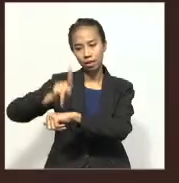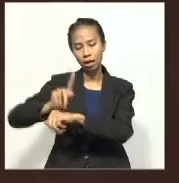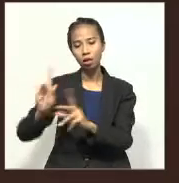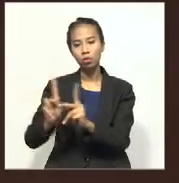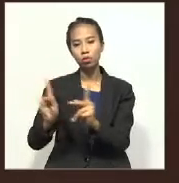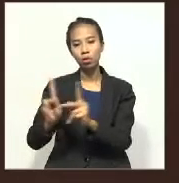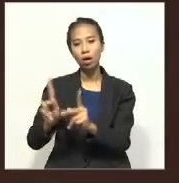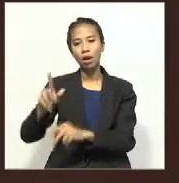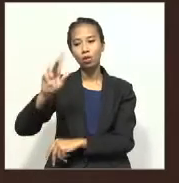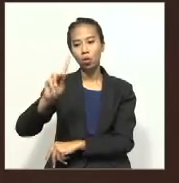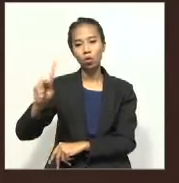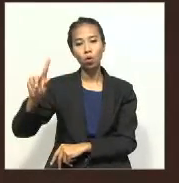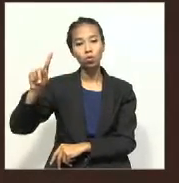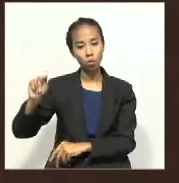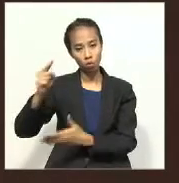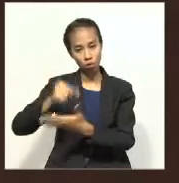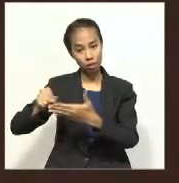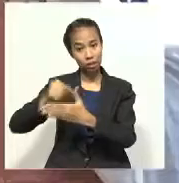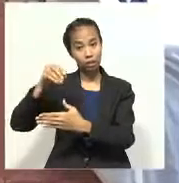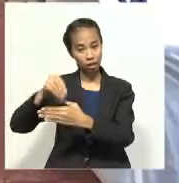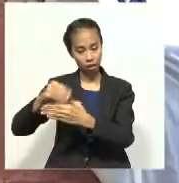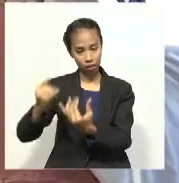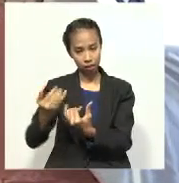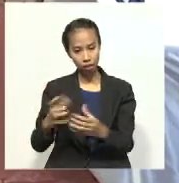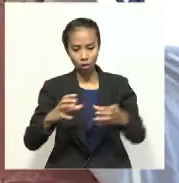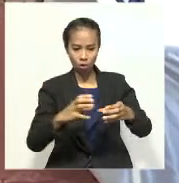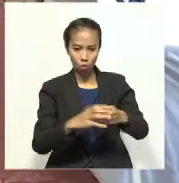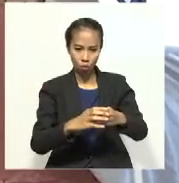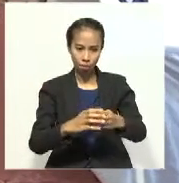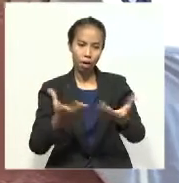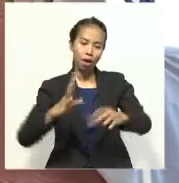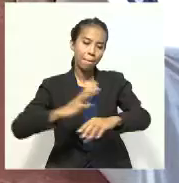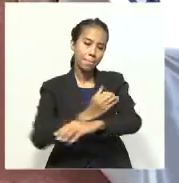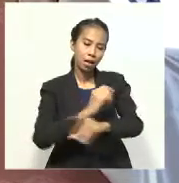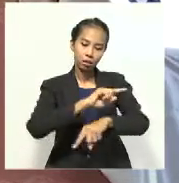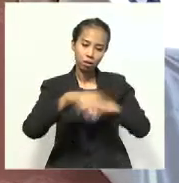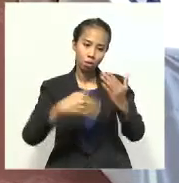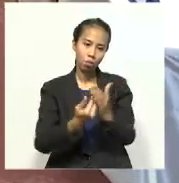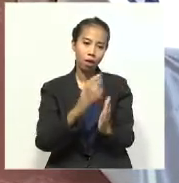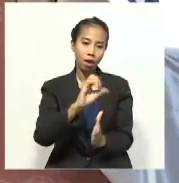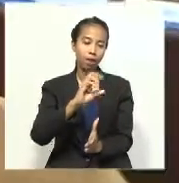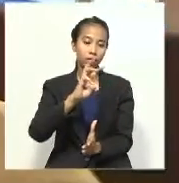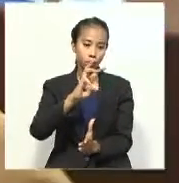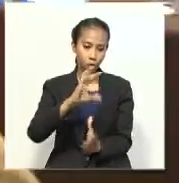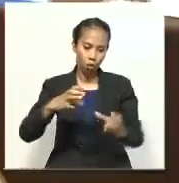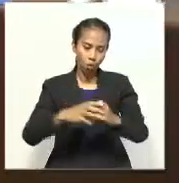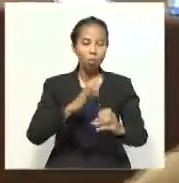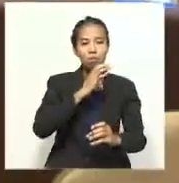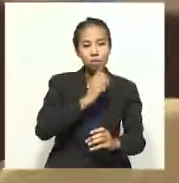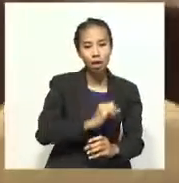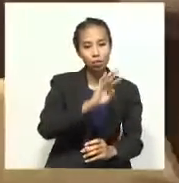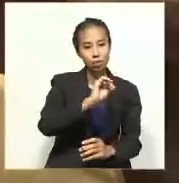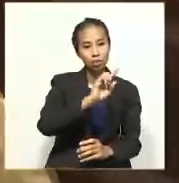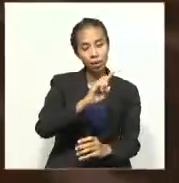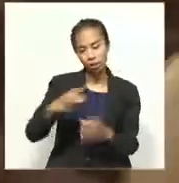การเลือกตั้งหรือกกต.โดยมีพรรคการเมืองที่ตอบรับในครั้งนี้56พรรคแบ่งเป็นพรรคการเมืองเดิม41พรรคพรรค